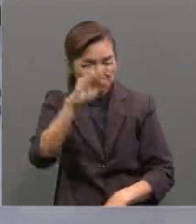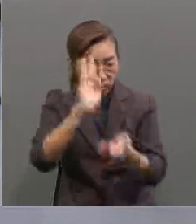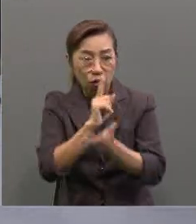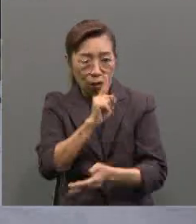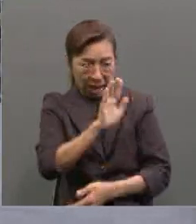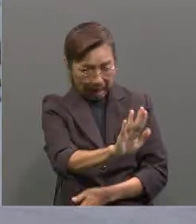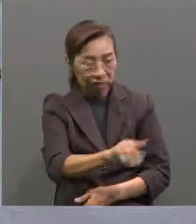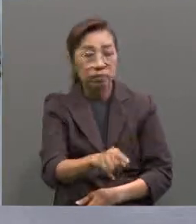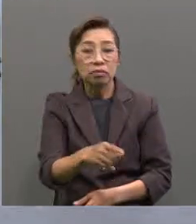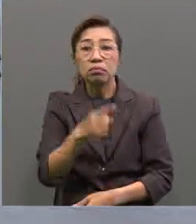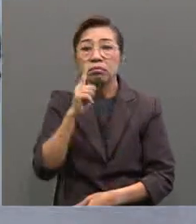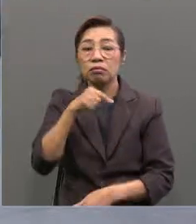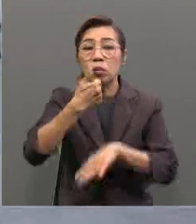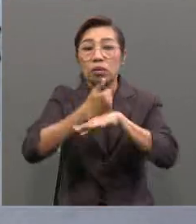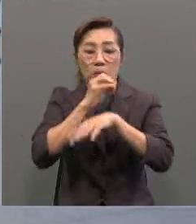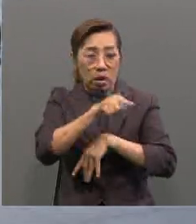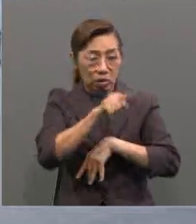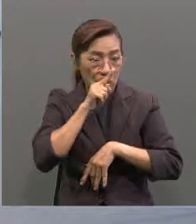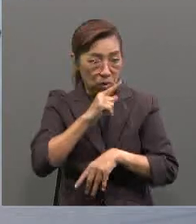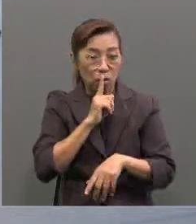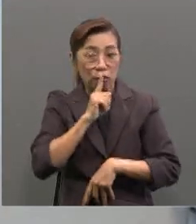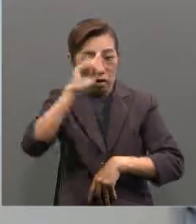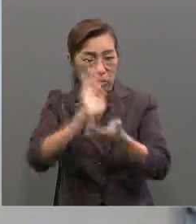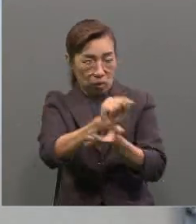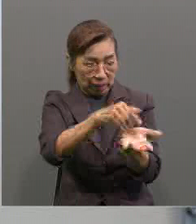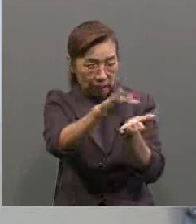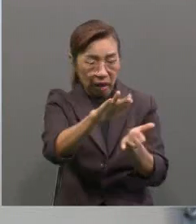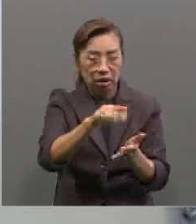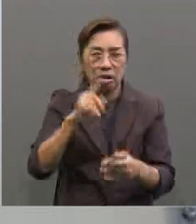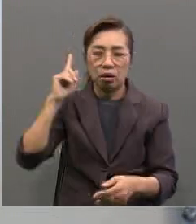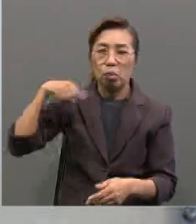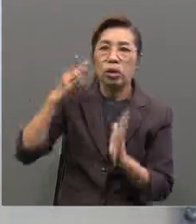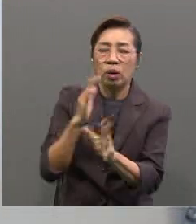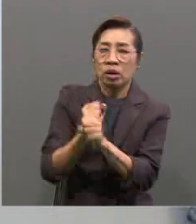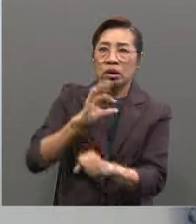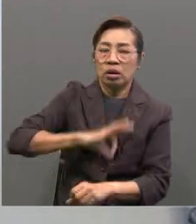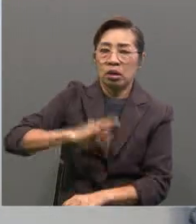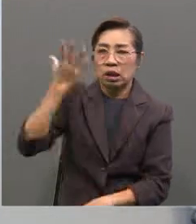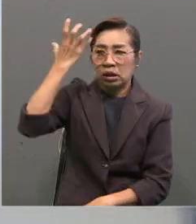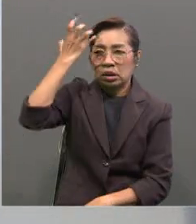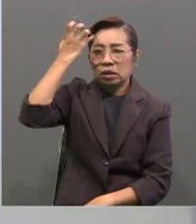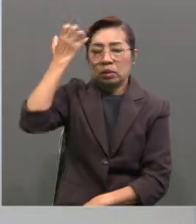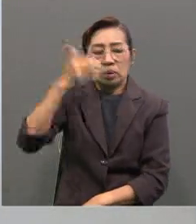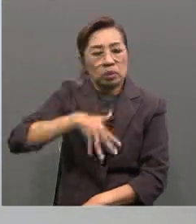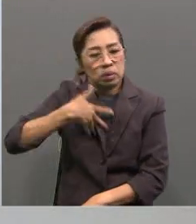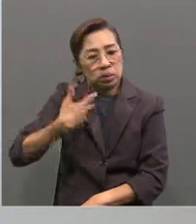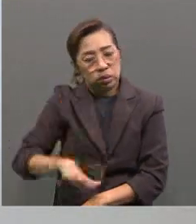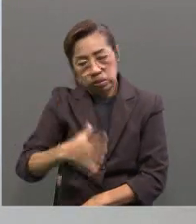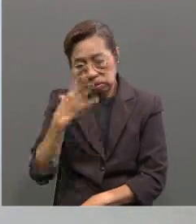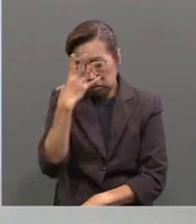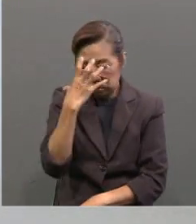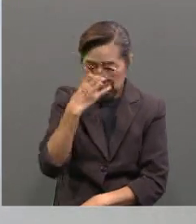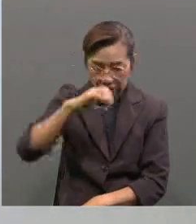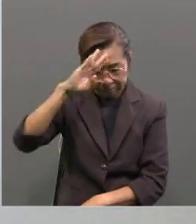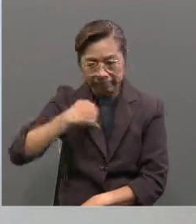ยหากดำเนินการจะถูกไล่ออกครับจนทำให้ผู้เสียหายเกิดความเครียดอย่างหนักจนถึงขั้นเขาบอกว่าเป็นซึมเศร้านะครับ